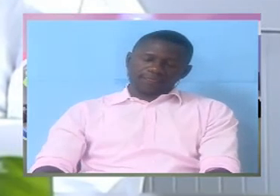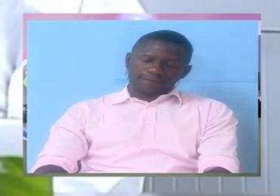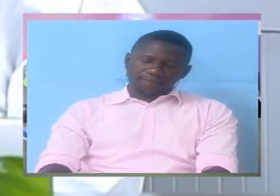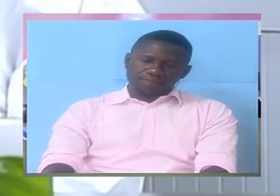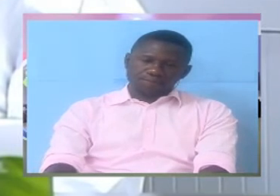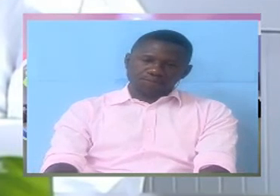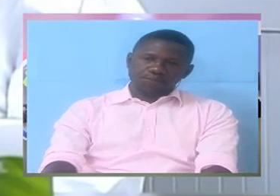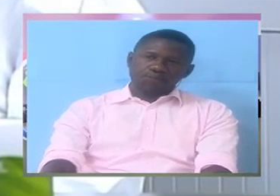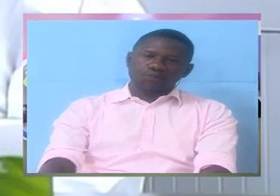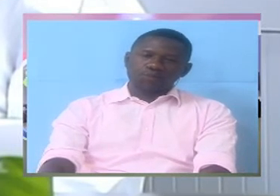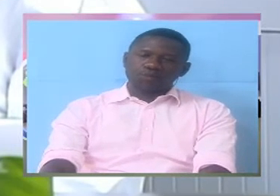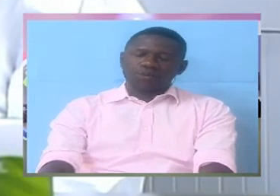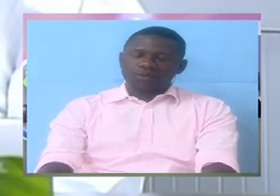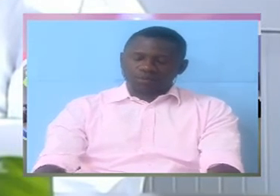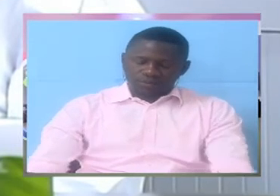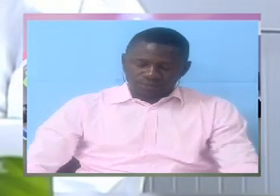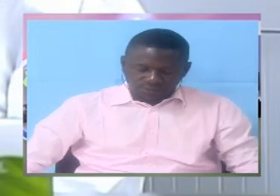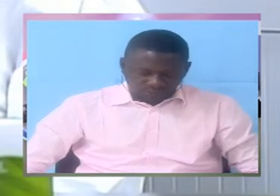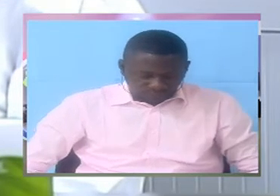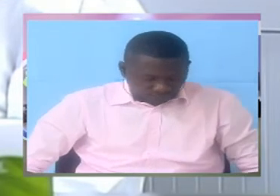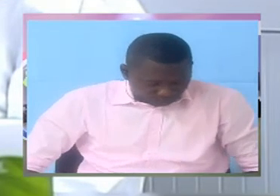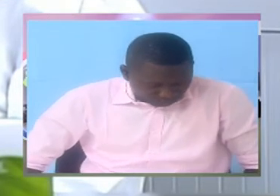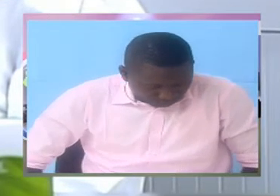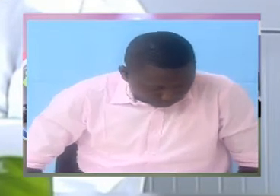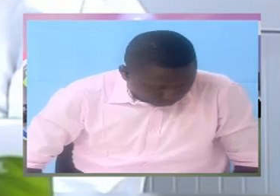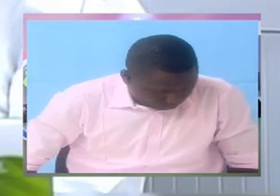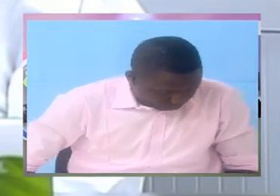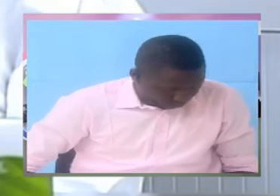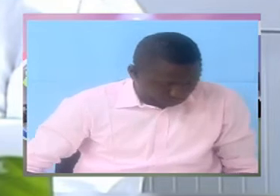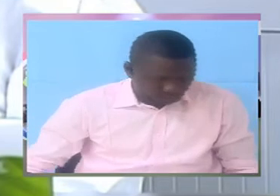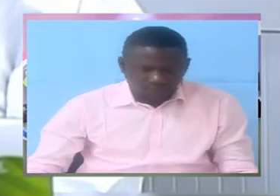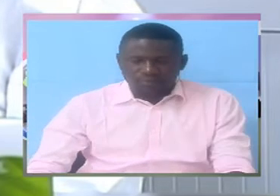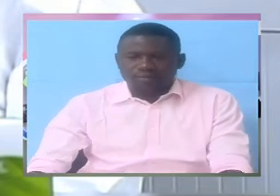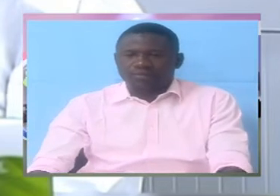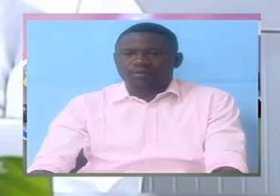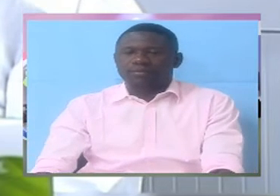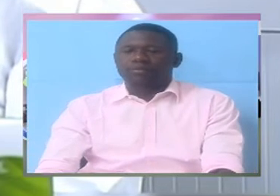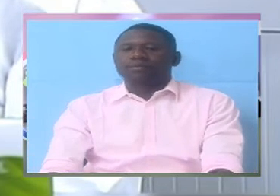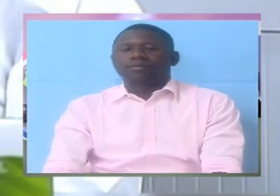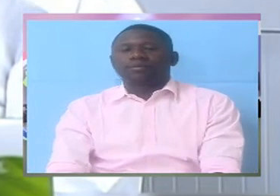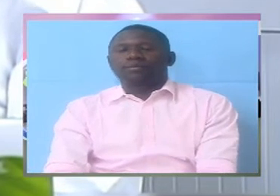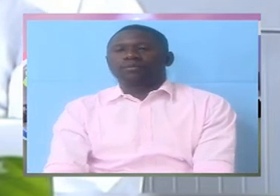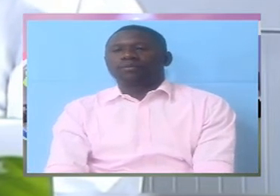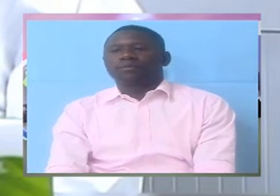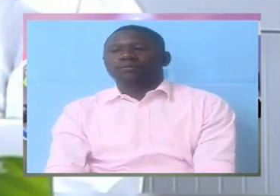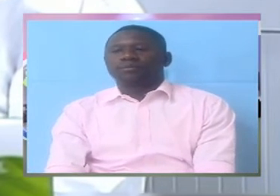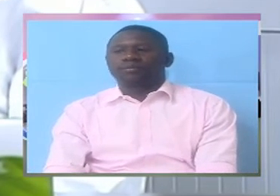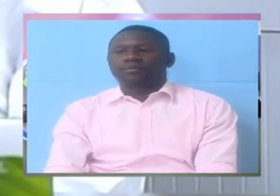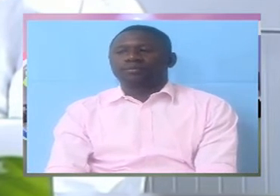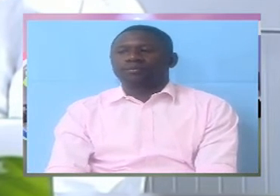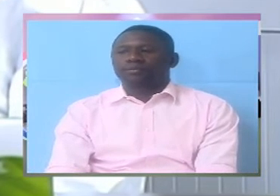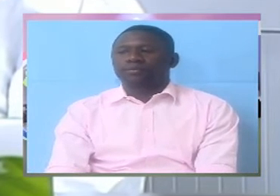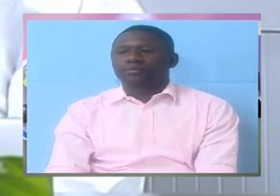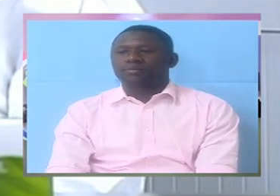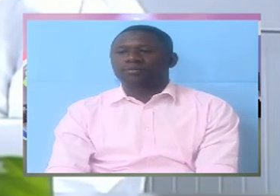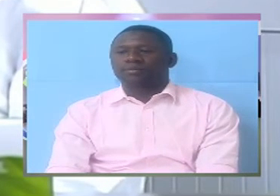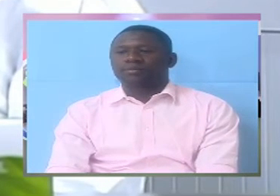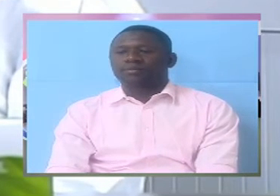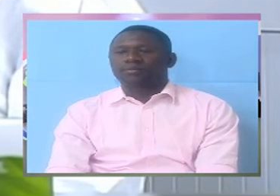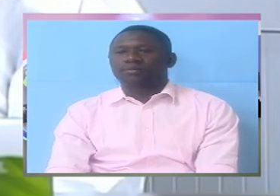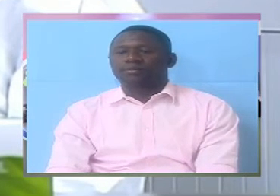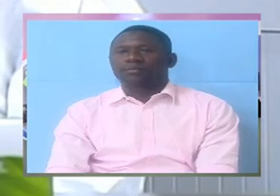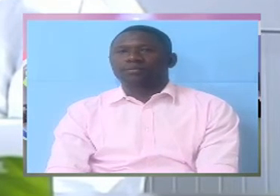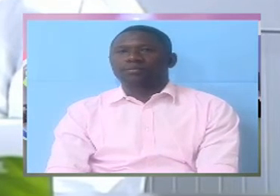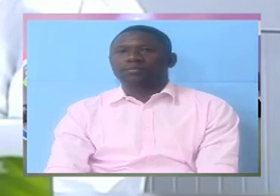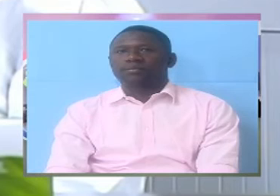Dindingulumenubeko Wulu. Puruka ila nyanto tinya wonya hanna tribe kule ke kam me yalonko ibe nyapin kamol le ke